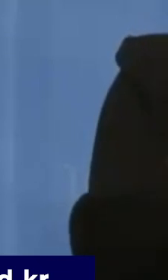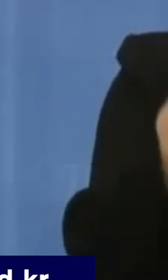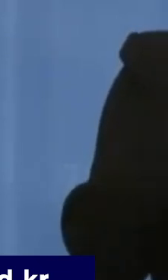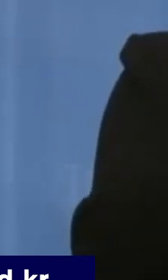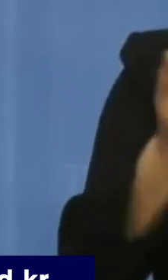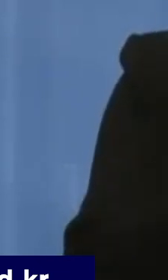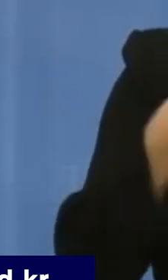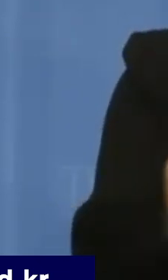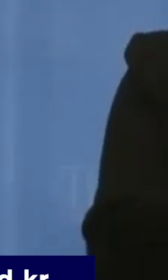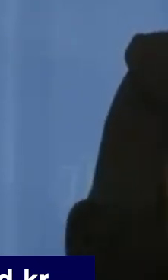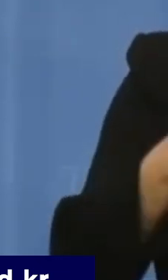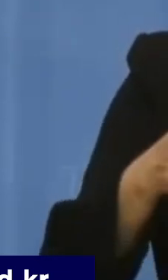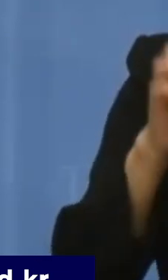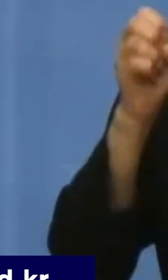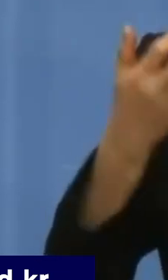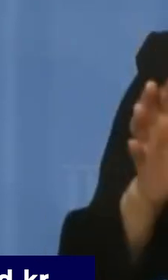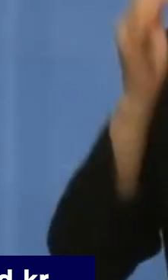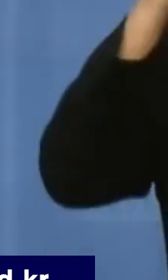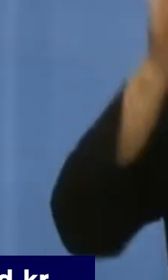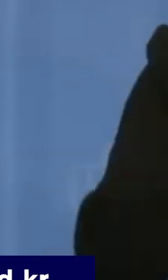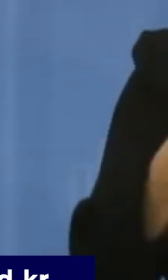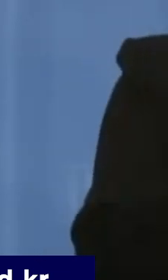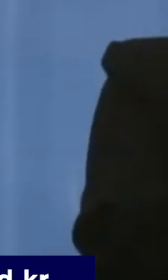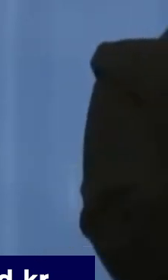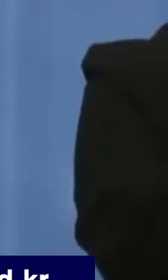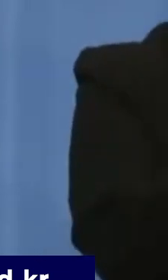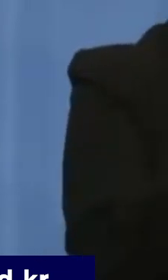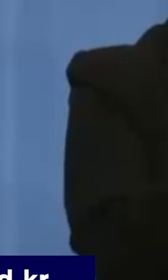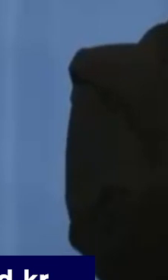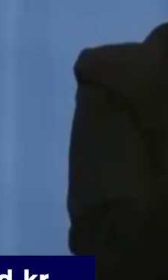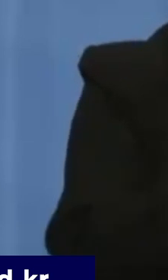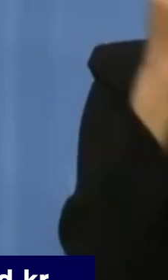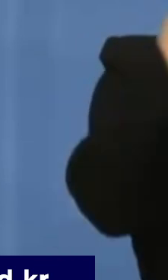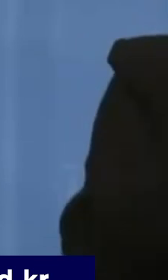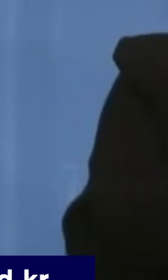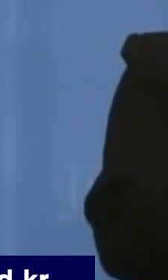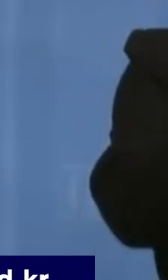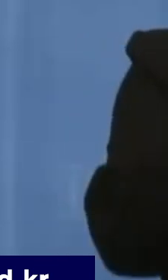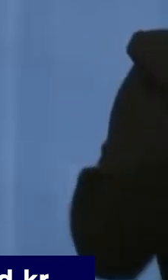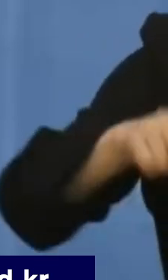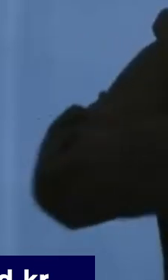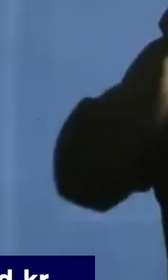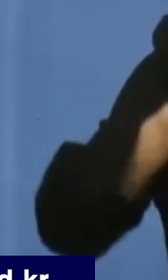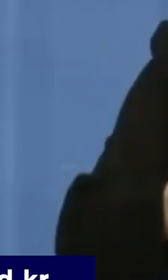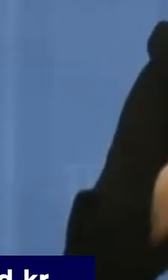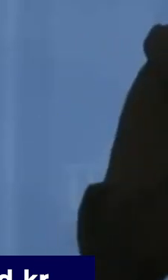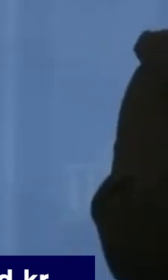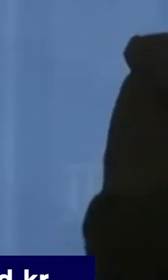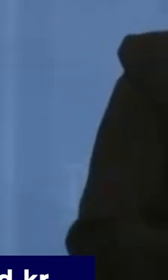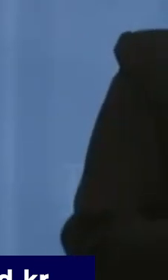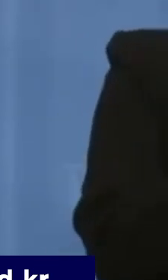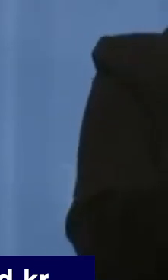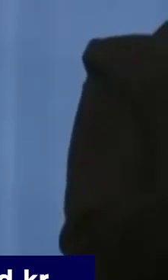중재안은 정부 여당의 방해가 아니라 야당 간의 대동소이한 차이로 특검안 처리가 지체되고 있는 현 상황을